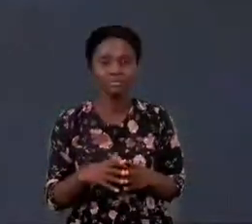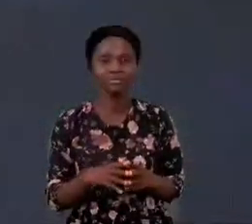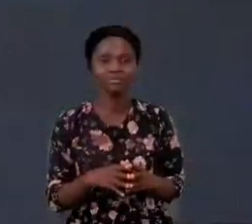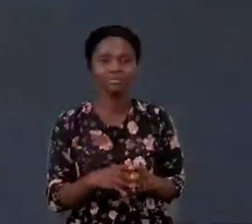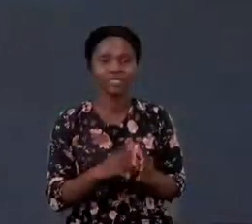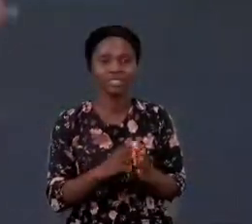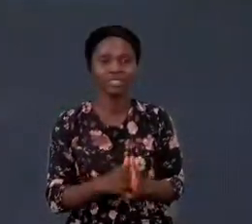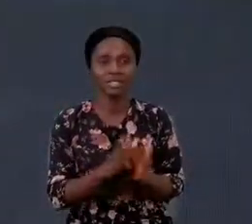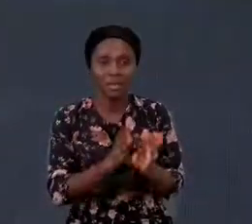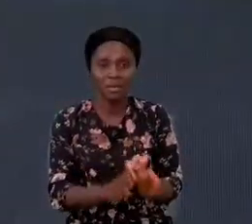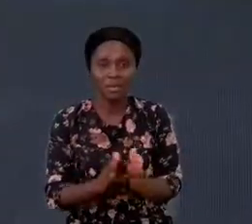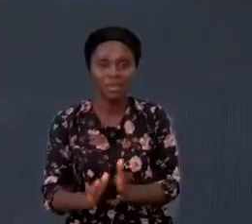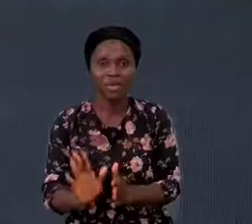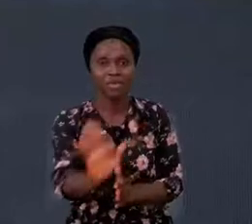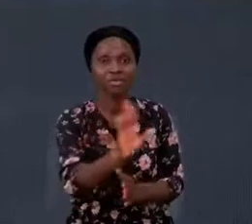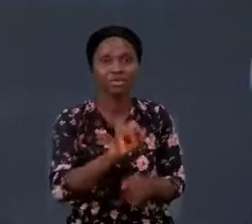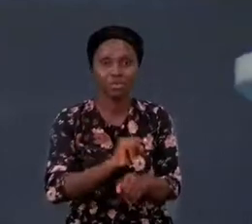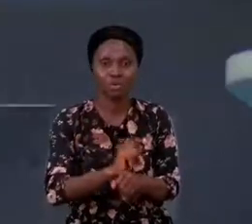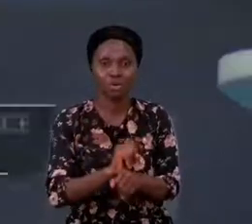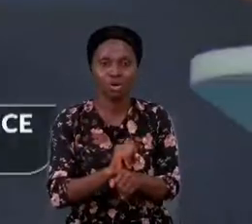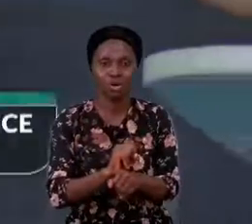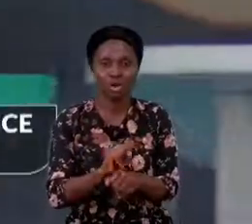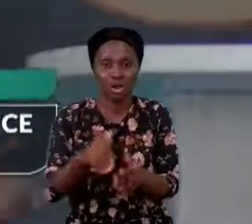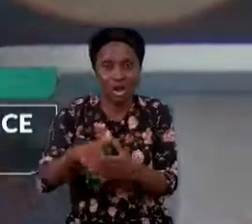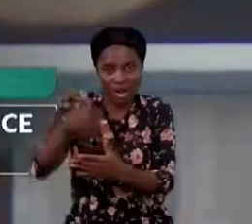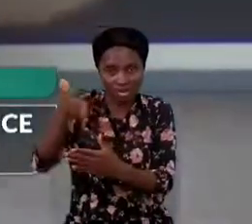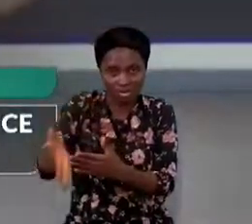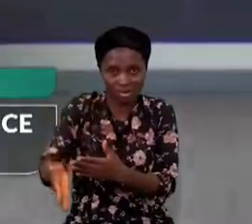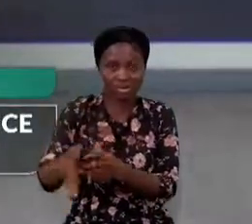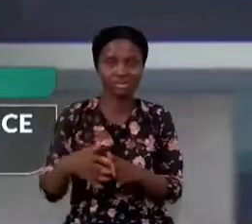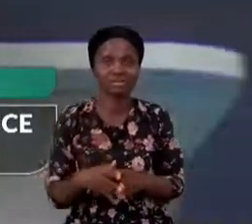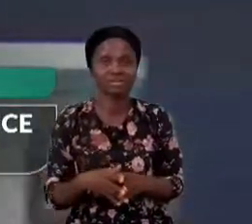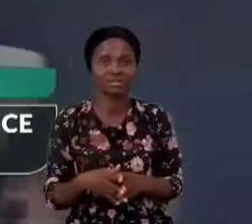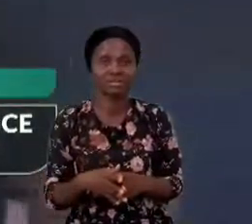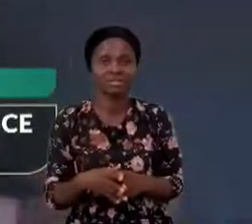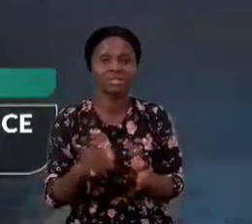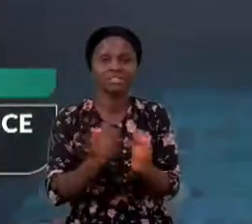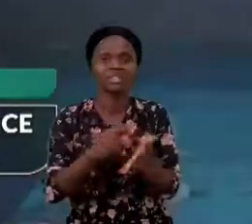24, 27. Soigne tes affaires au dehors. Soigne tes affaires au dehors. Tu as quelque chose à faire.